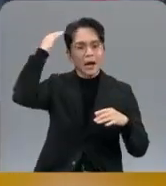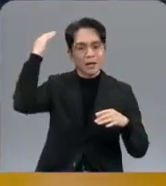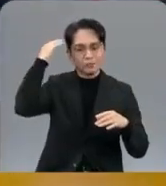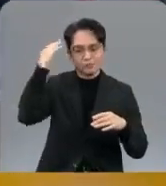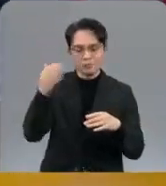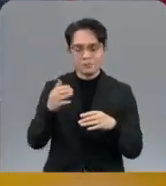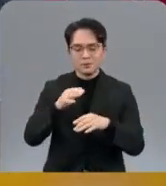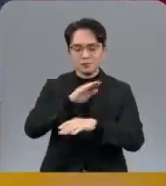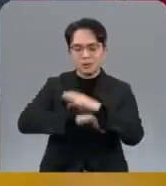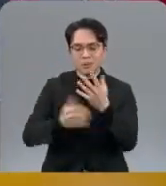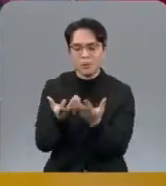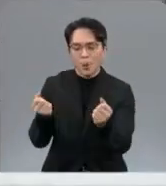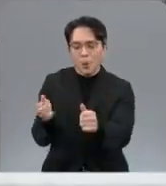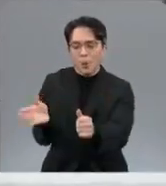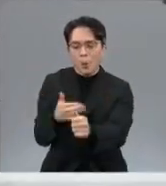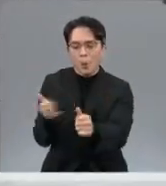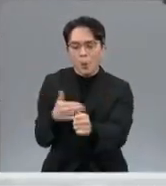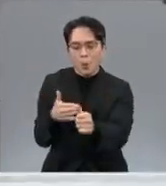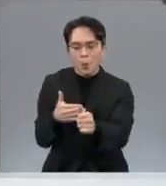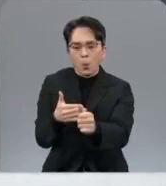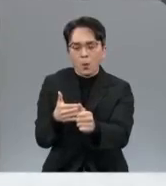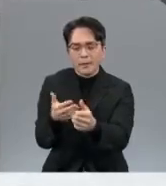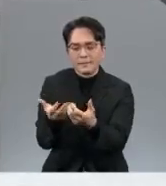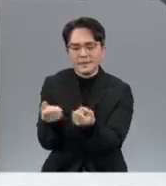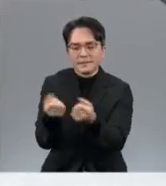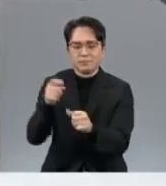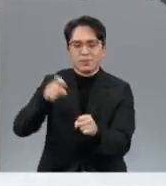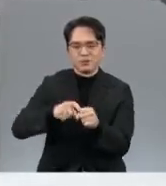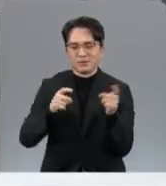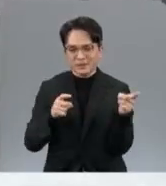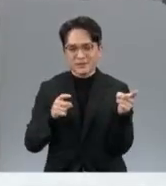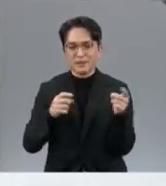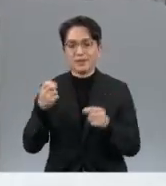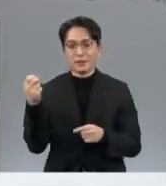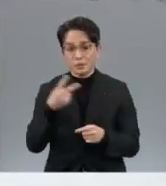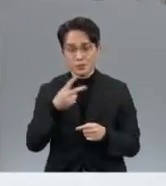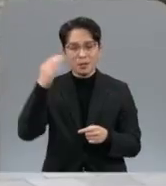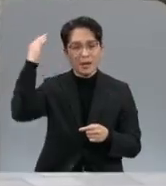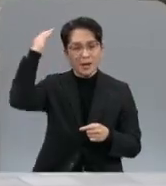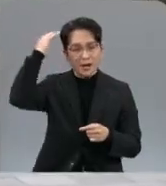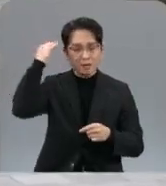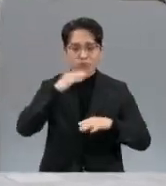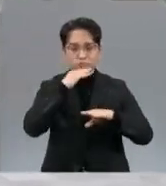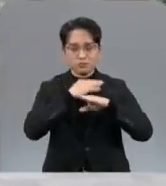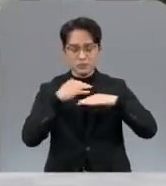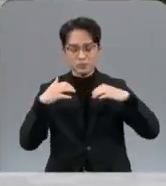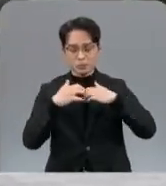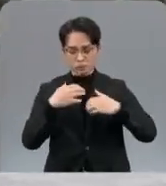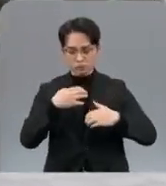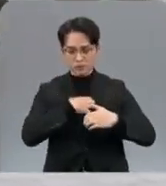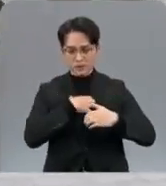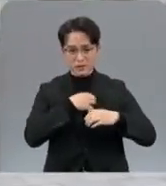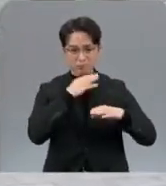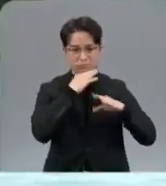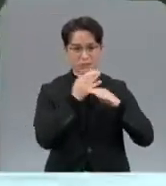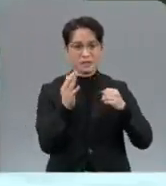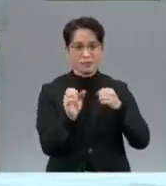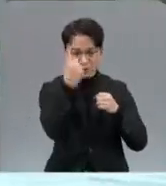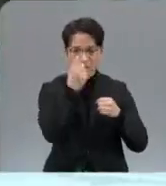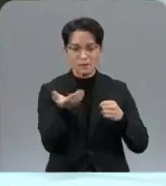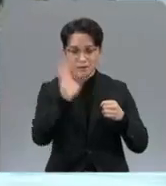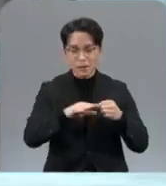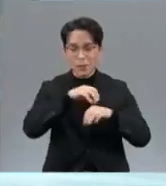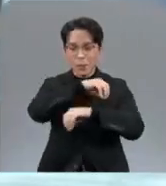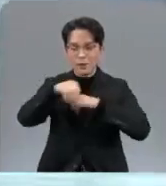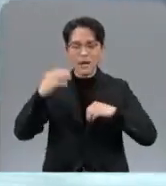国社会的负面舆论，引发南南矛盾。与此同时，此次谈话也被视为北韩将加剧韩半岛